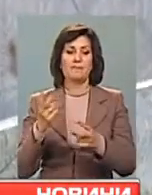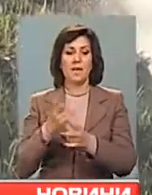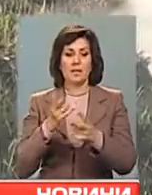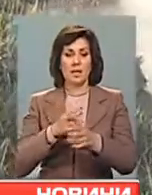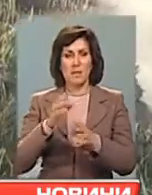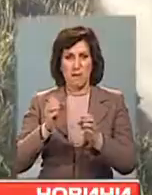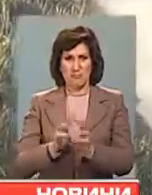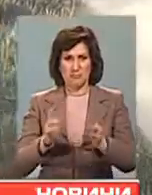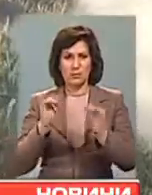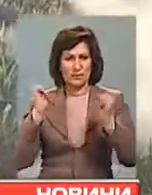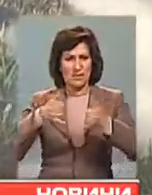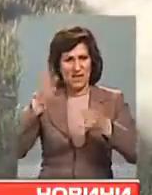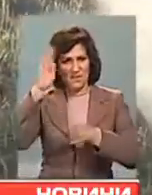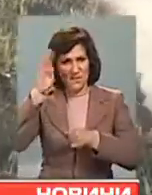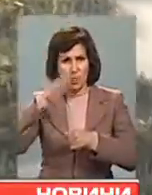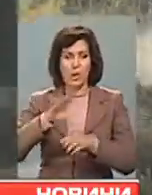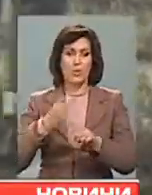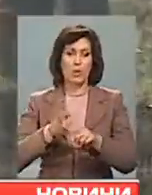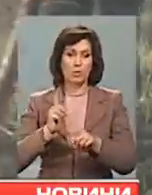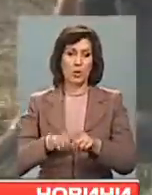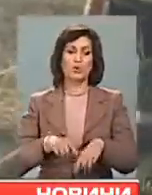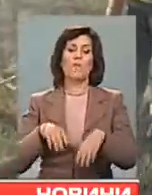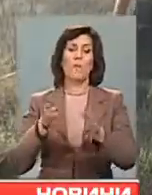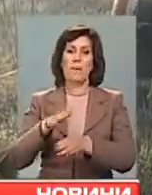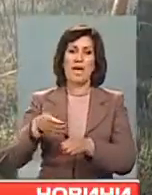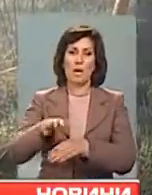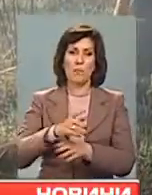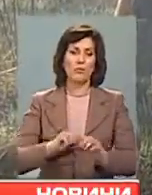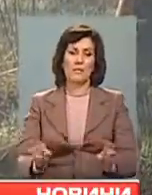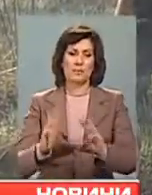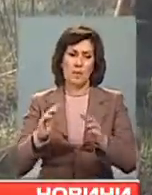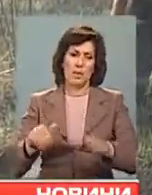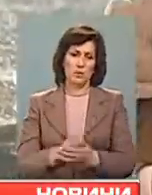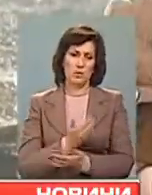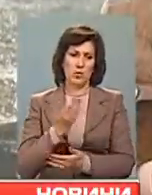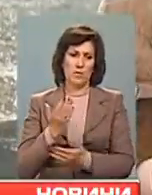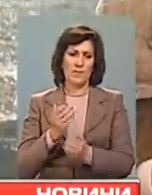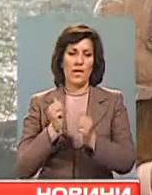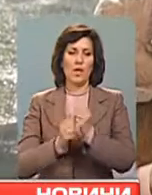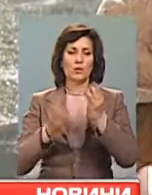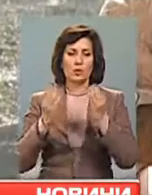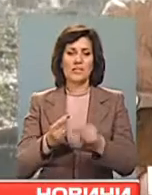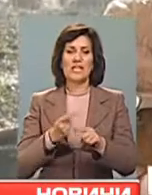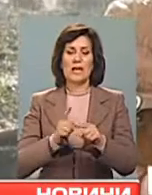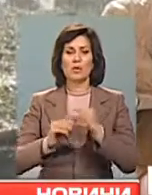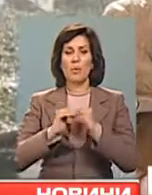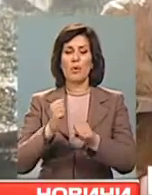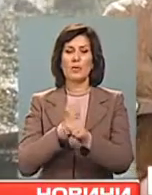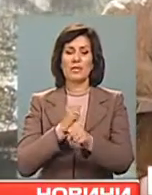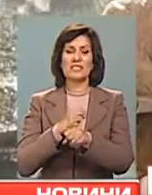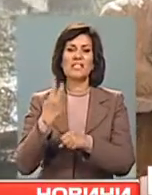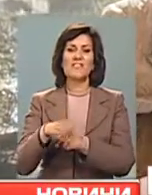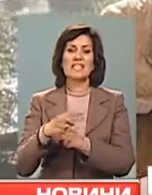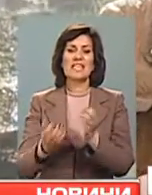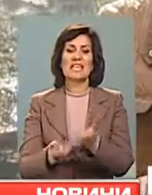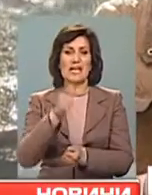ретельно заливати водою. Після цього рятувальники перекопують ґрунт, щоб він не спалахнув знову. Щодень на цьому полі працюють близько